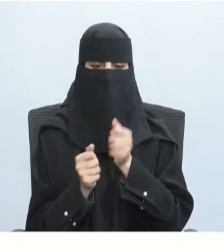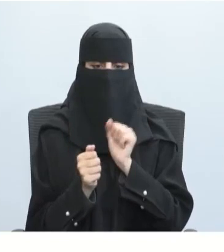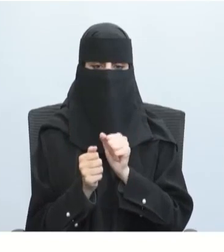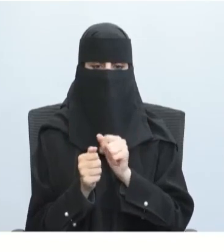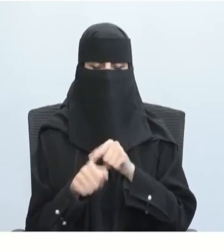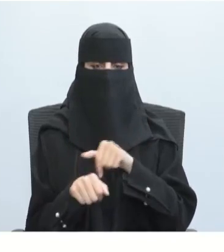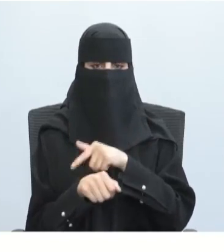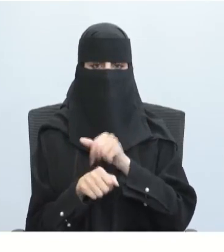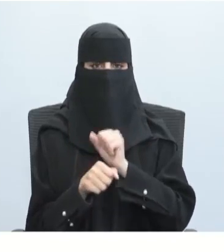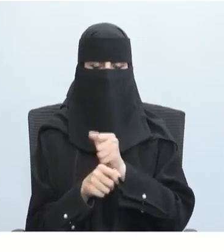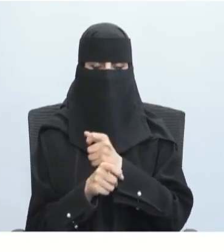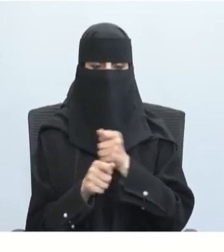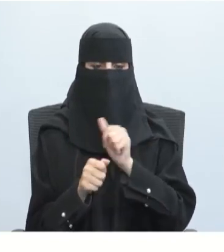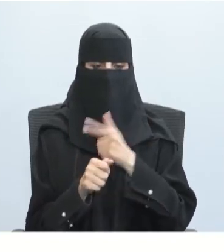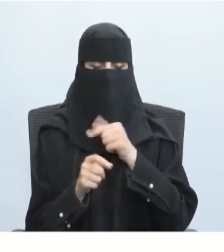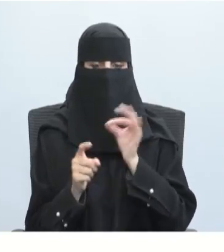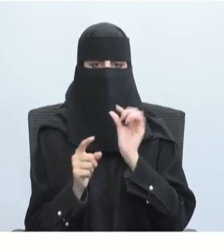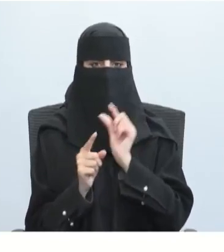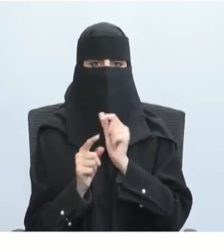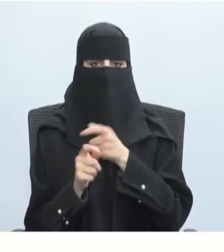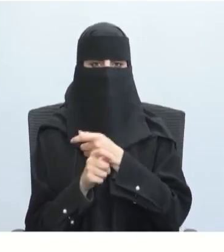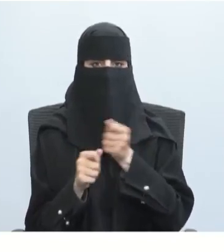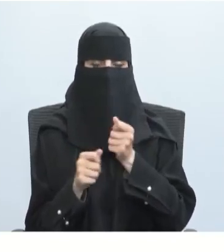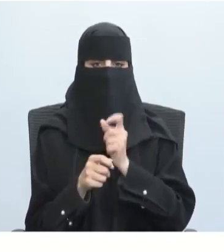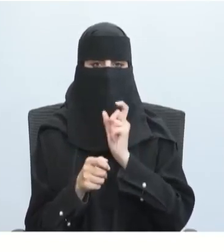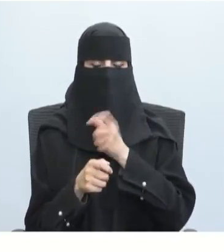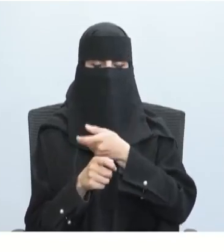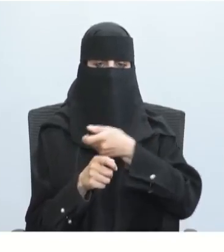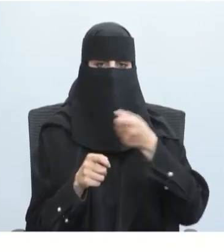الزمنيه للنقود لتحديد مبلغ سداد